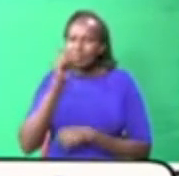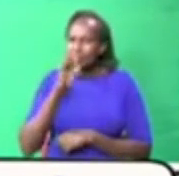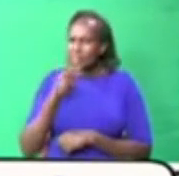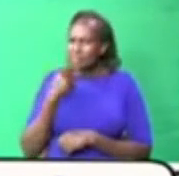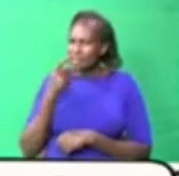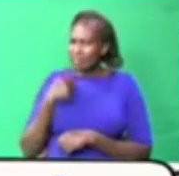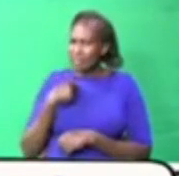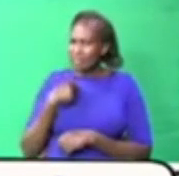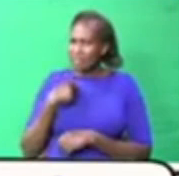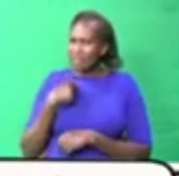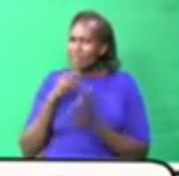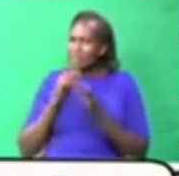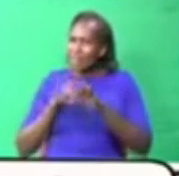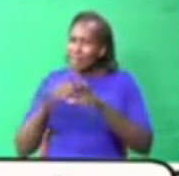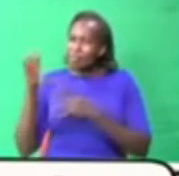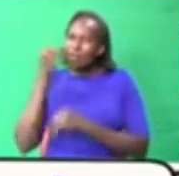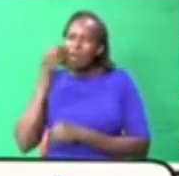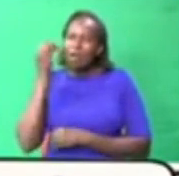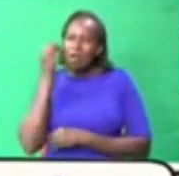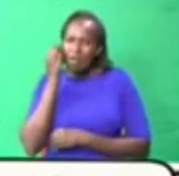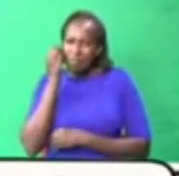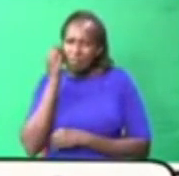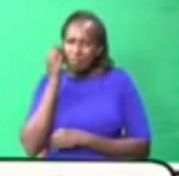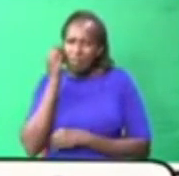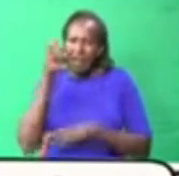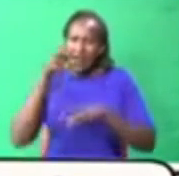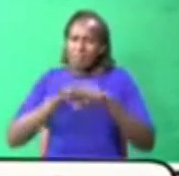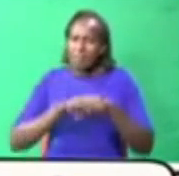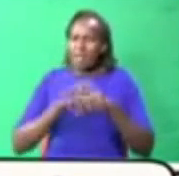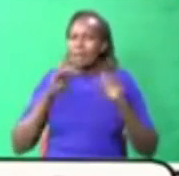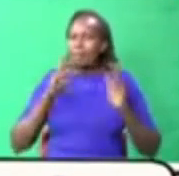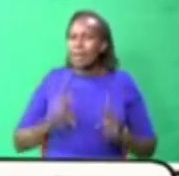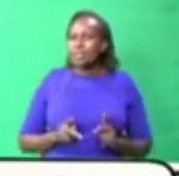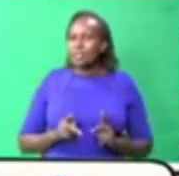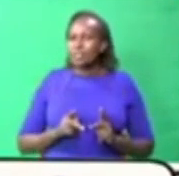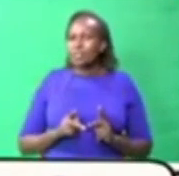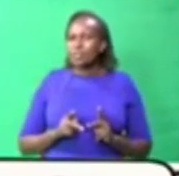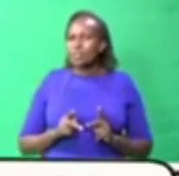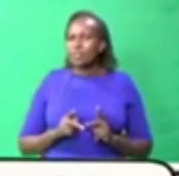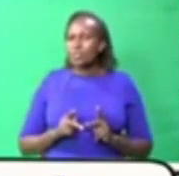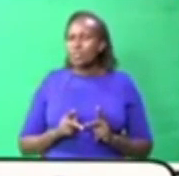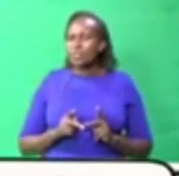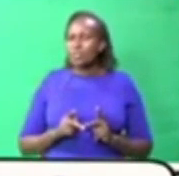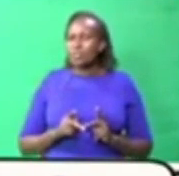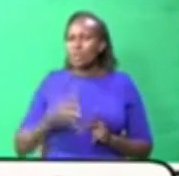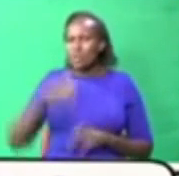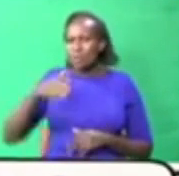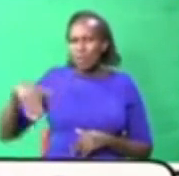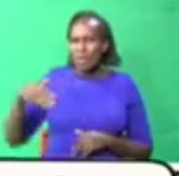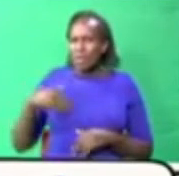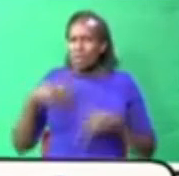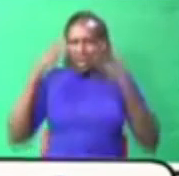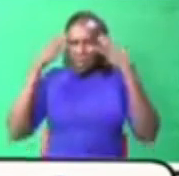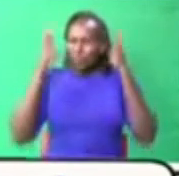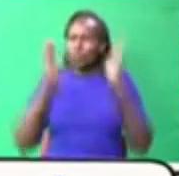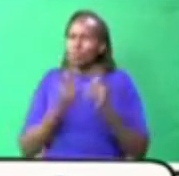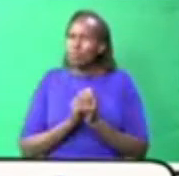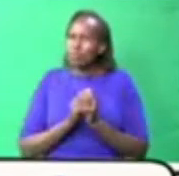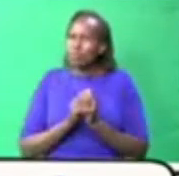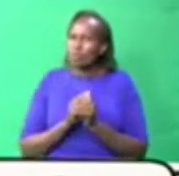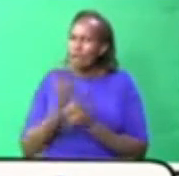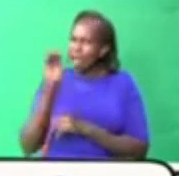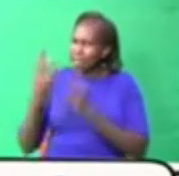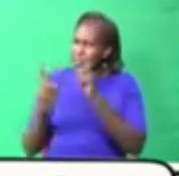kwamba alipofika nyumbani alipata mtu simu by a strange number, mtu ajui. Akamuliza so